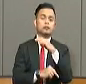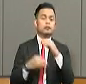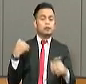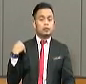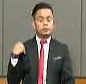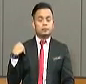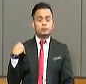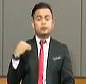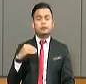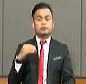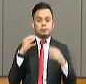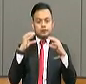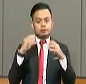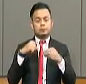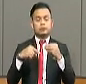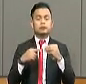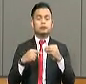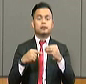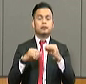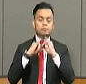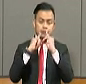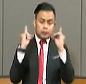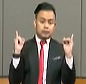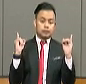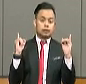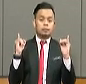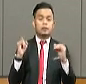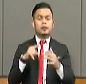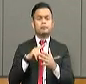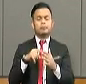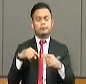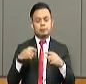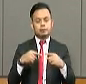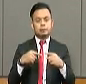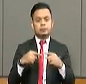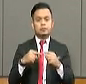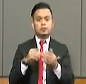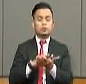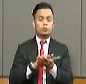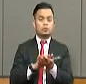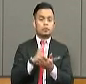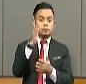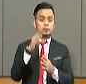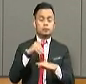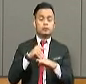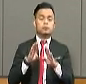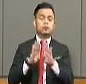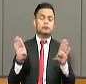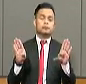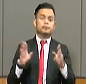juga ada nilai-nilai tampang yang dipertimbangkan keinjek Astagfirullahaladzim